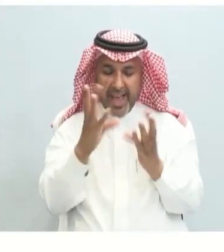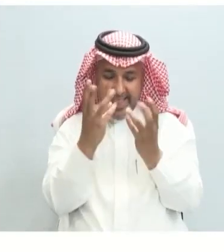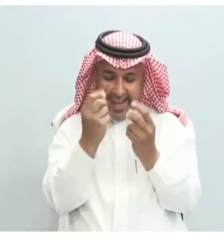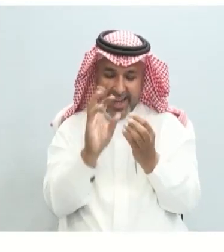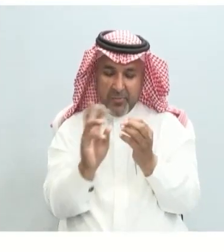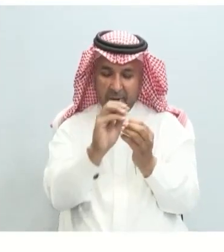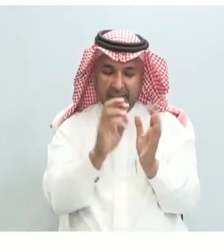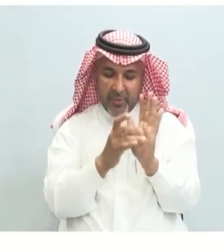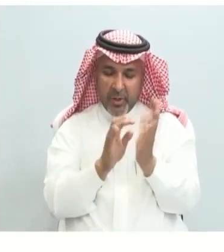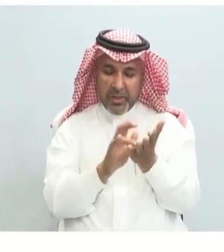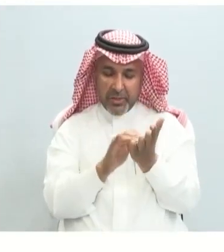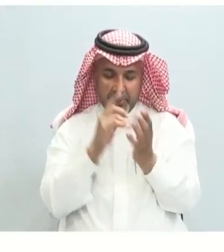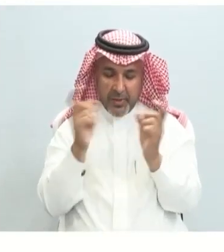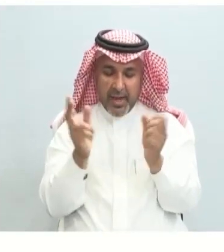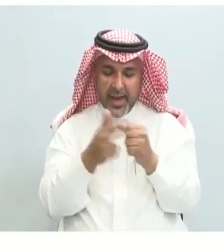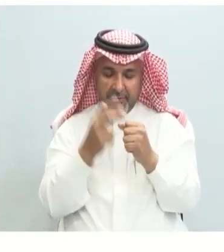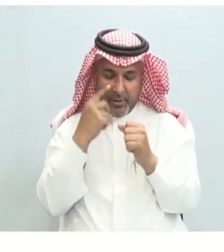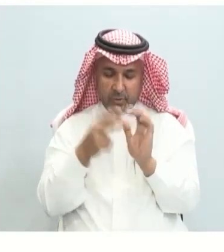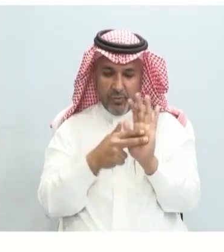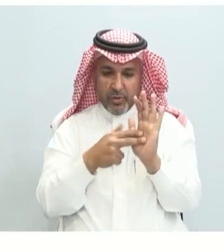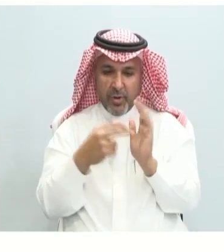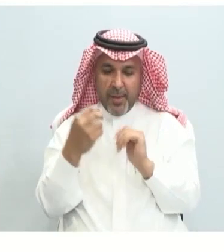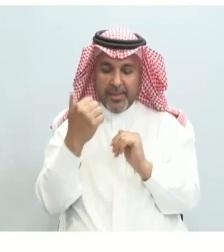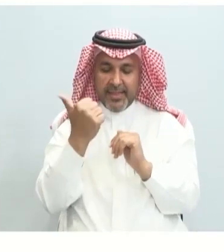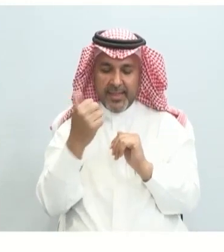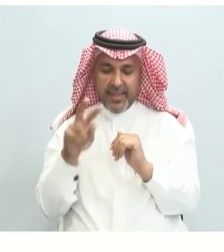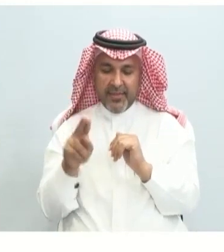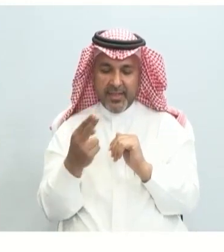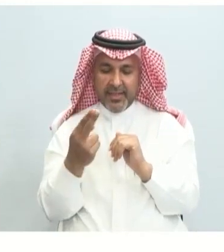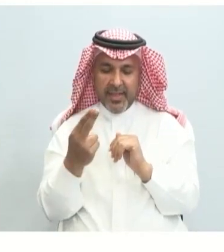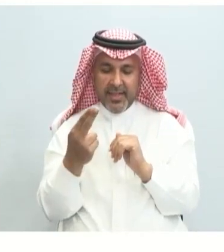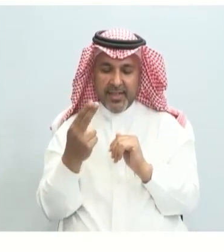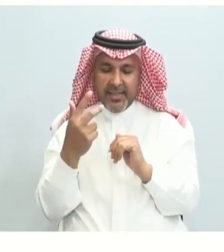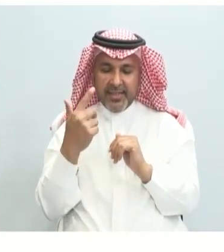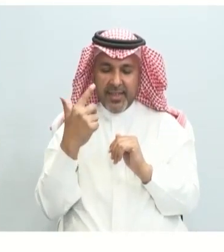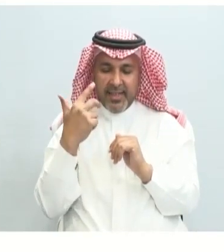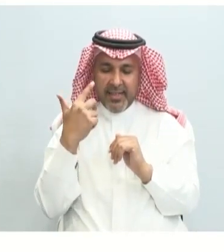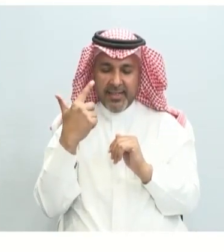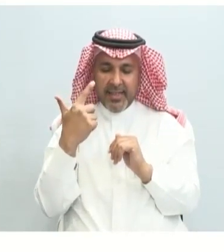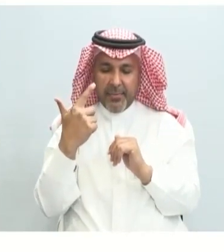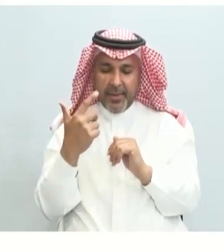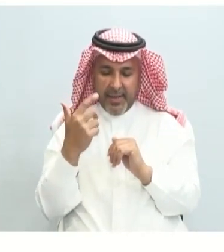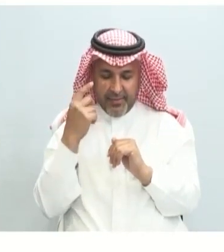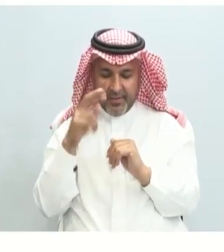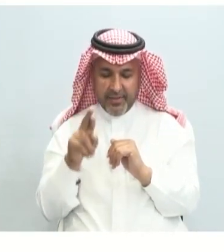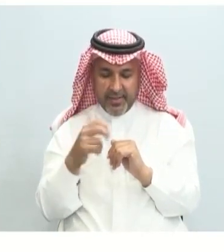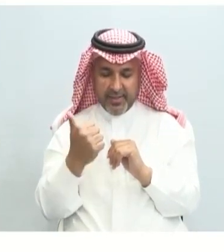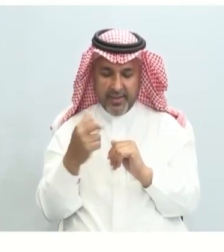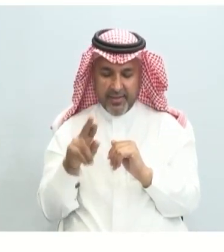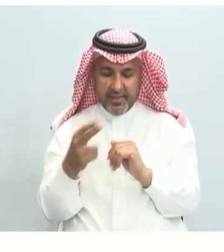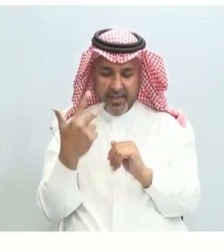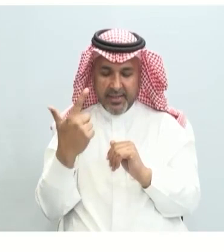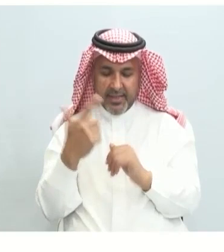96 درجه واقفل القوس وحيطلع معي الناتج 6.72 6.7 تقريبا حيكون